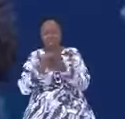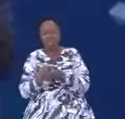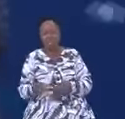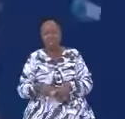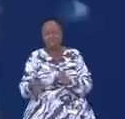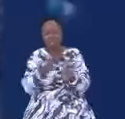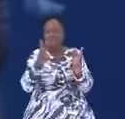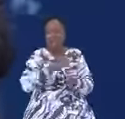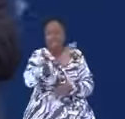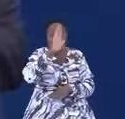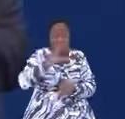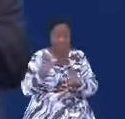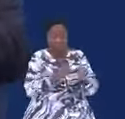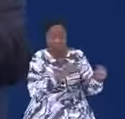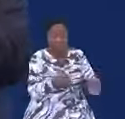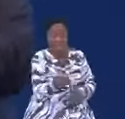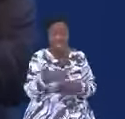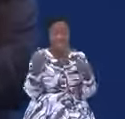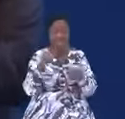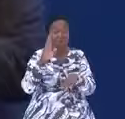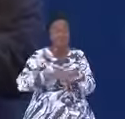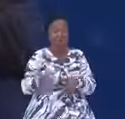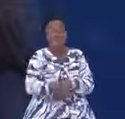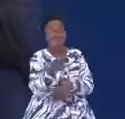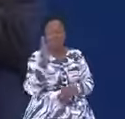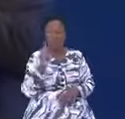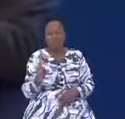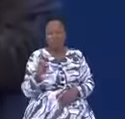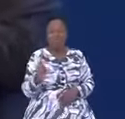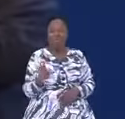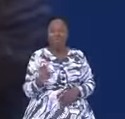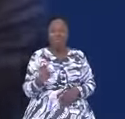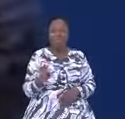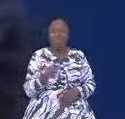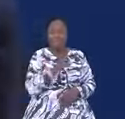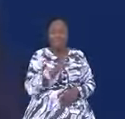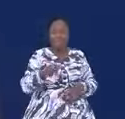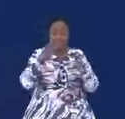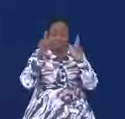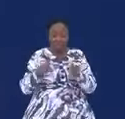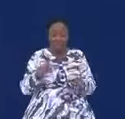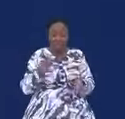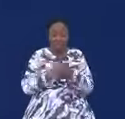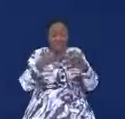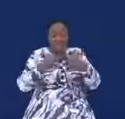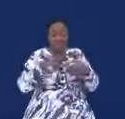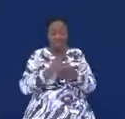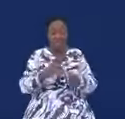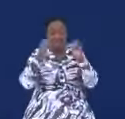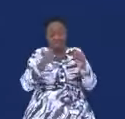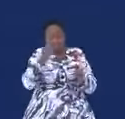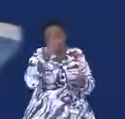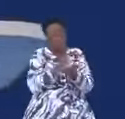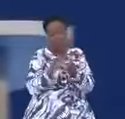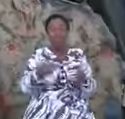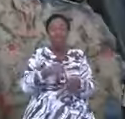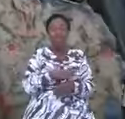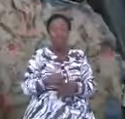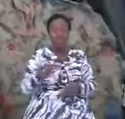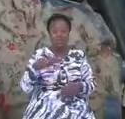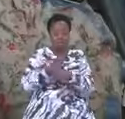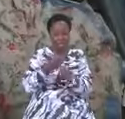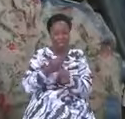donc imposé le péché à quelques cas qu'à une réelle conviction fera la bonne